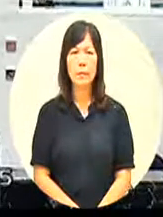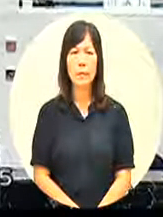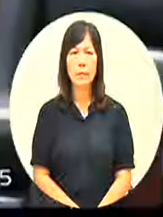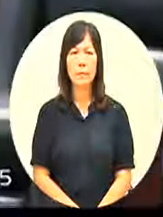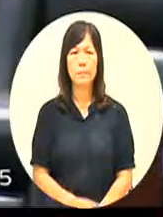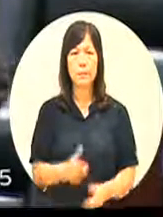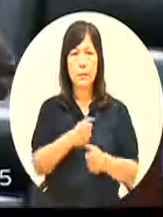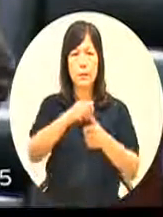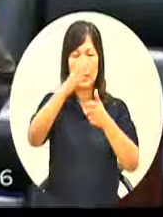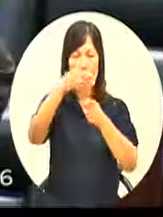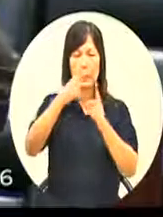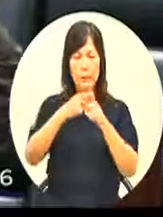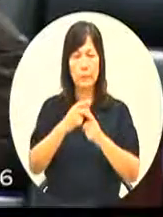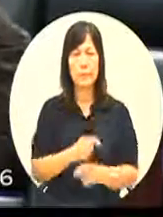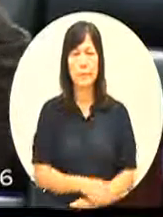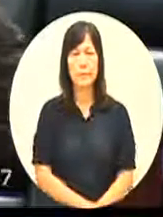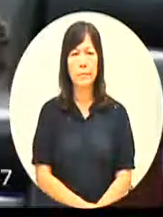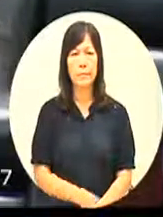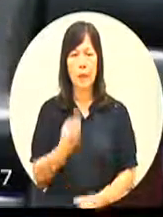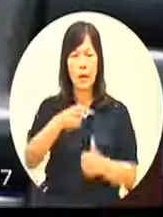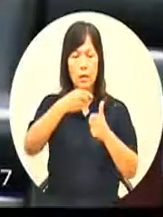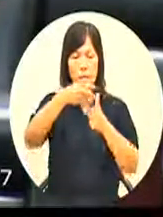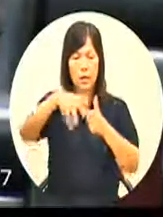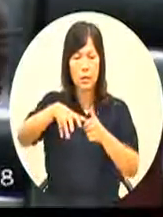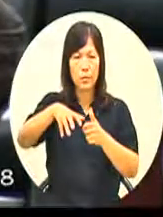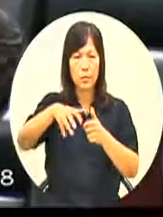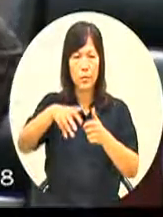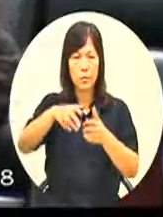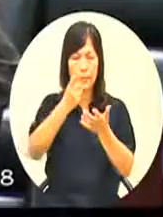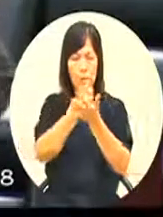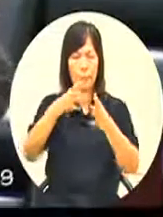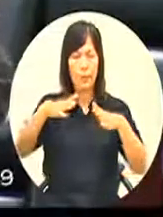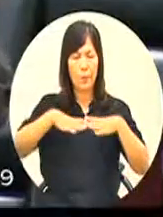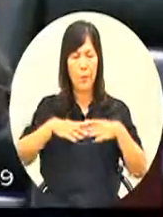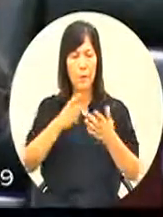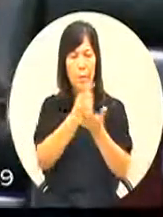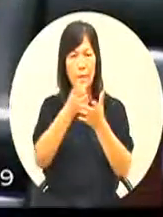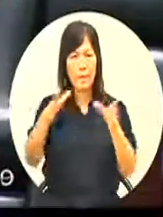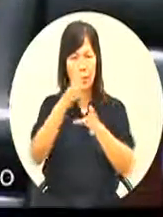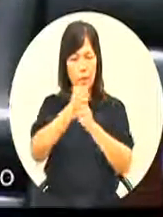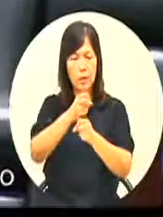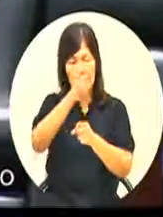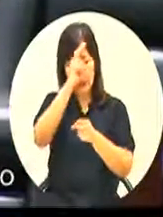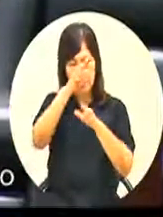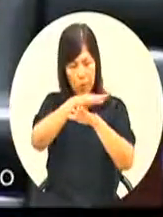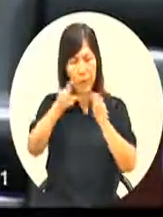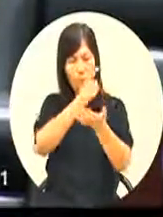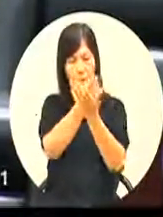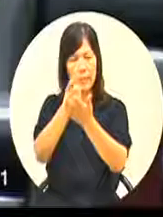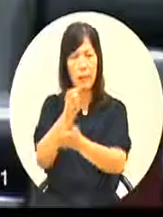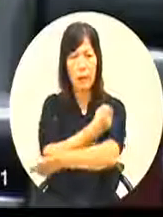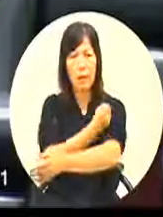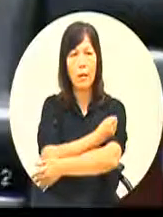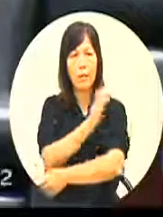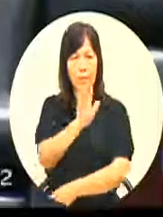好，谢谢召集人，还有教育部门的首长跟同仁，大家午安，大家辛苦了。